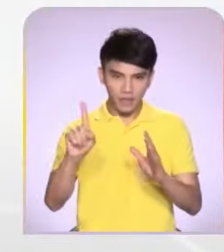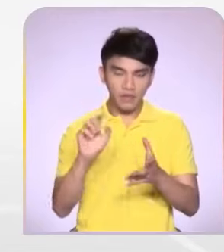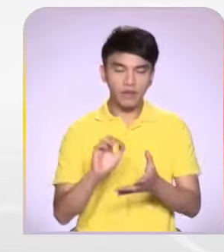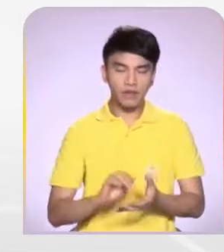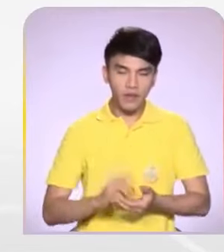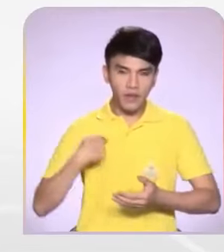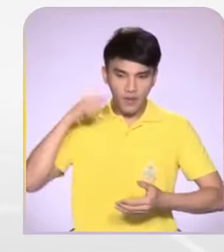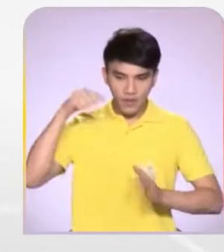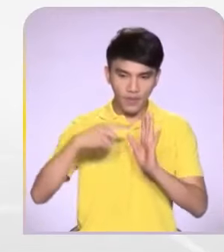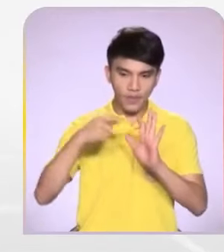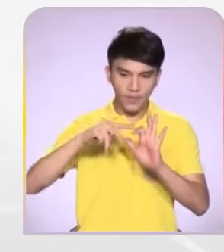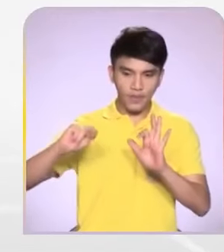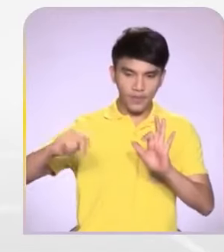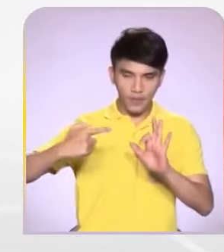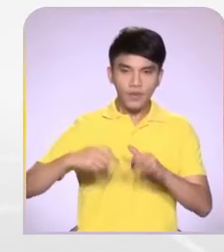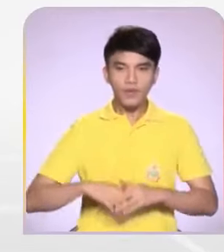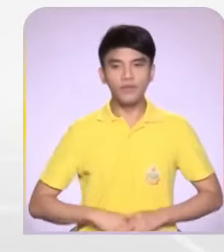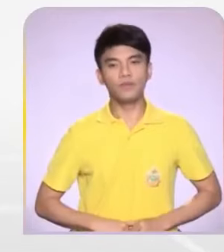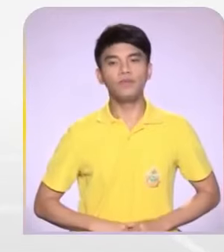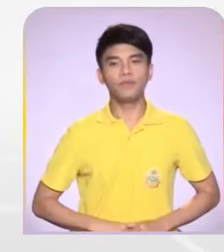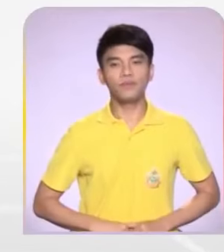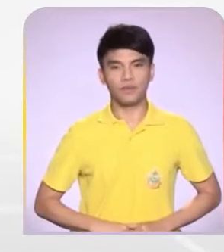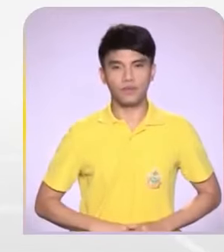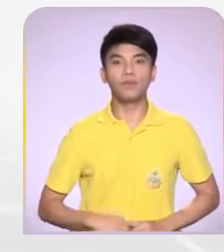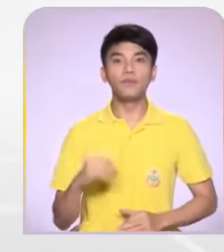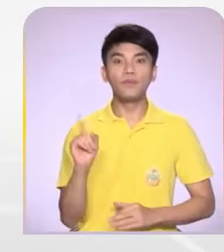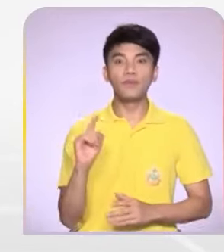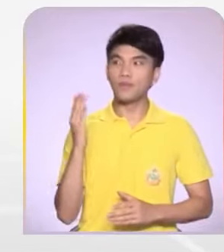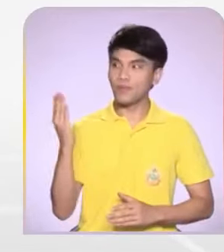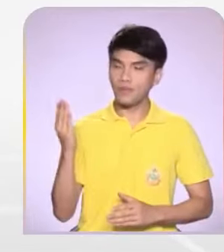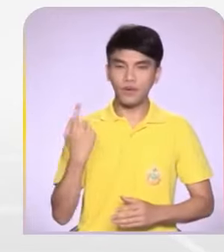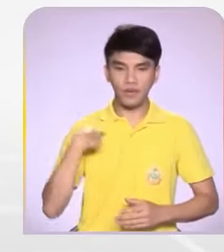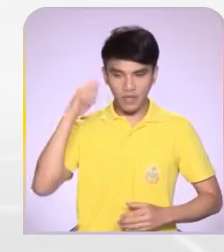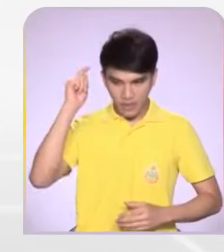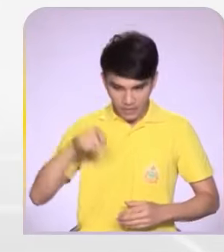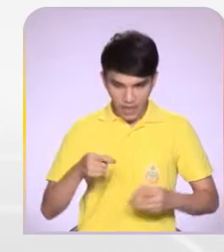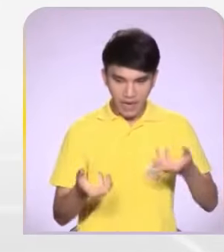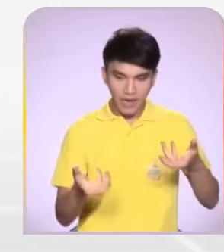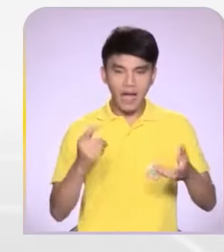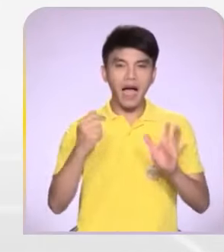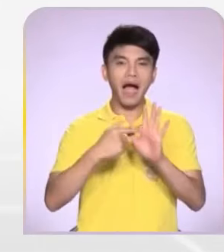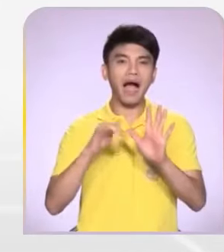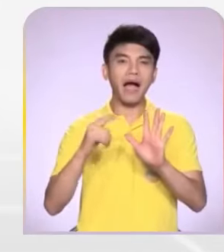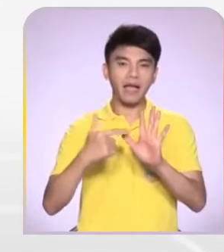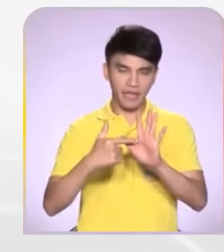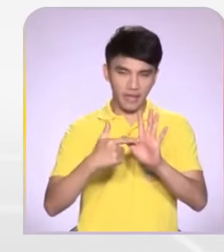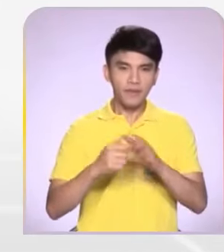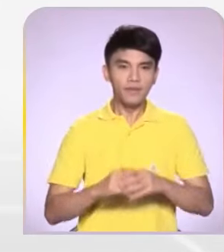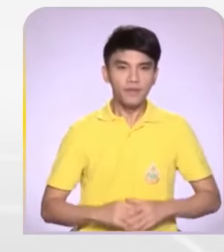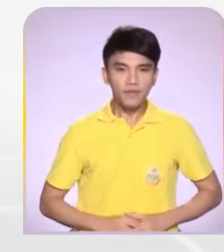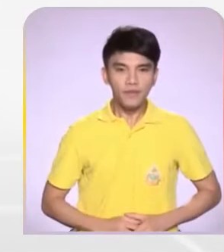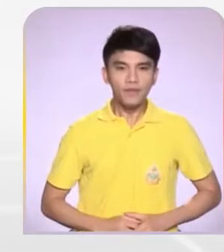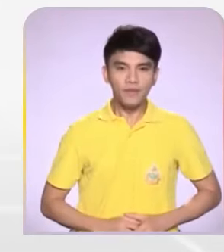คำพิพากษาในส่วนแพ่งไปกับคดีอาญาได้เลยเวลาศาลมีคำพิพากษาส่วนอาญาปั๊บในคดีแพ่งก็จะพิพากษาให้ชดใช้